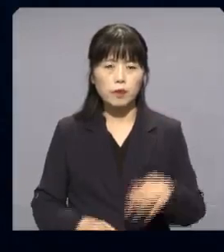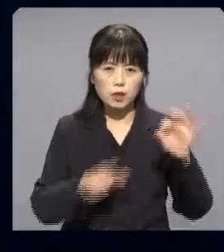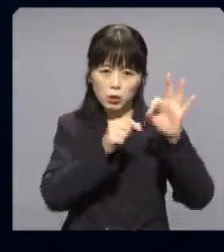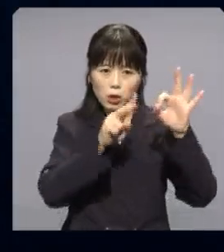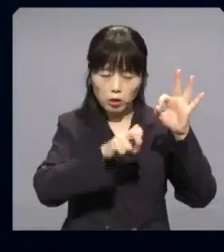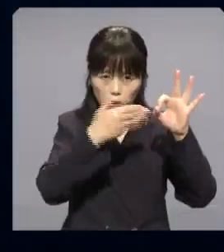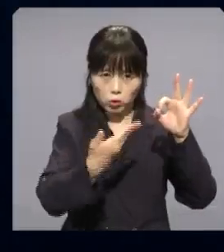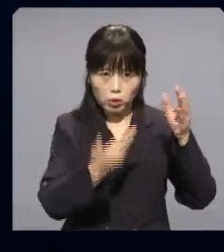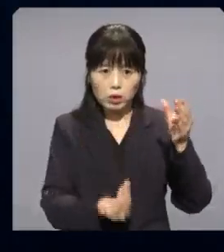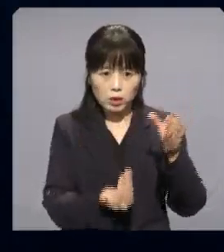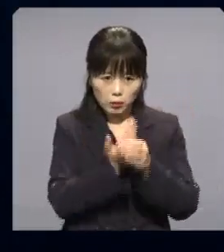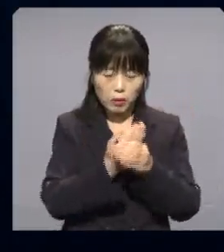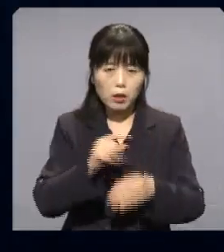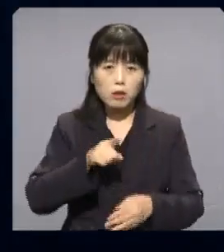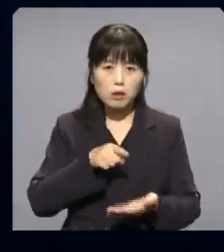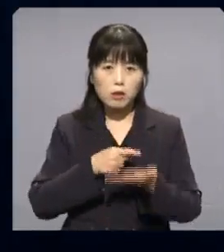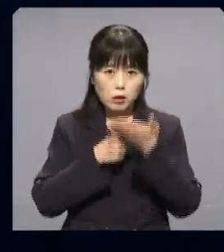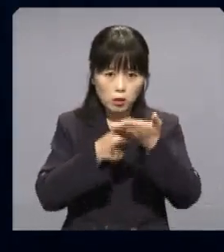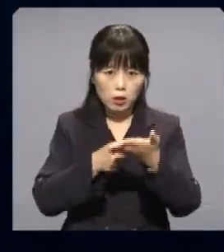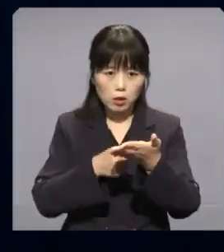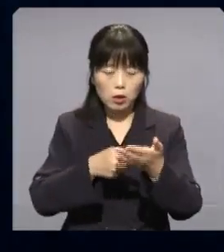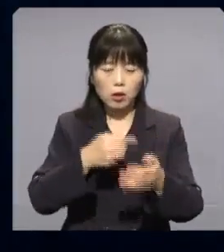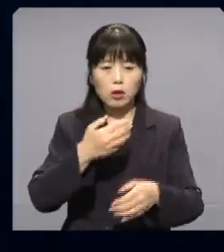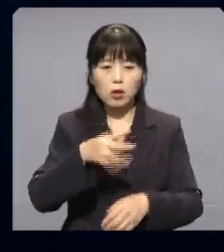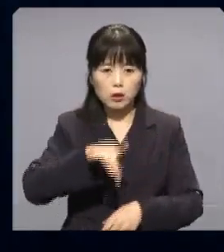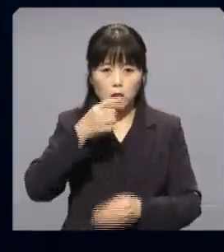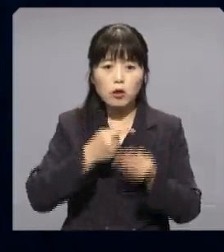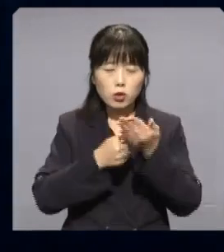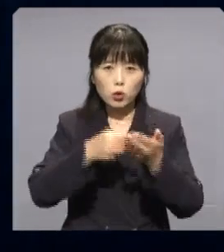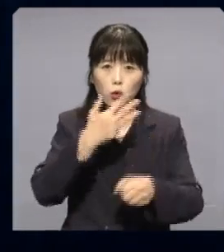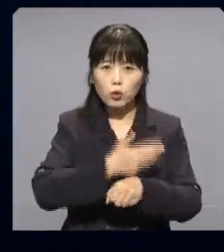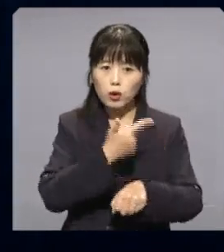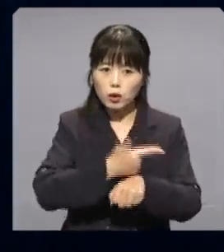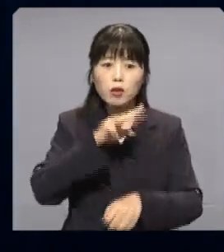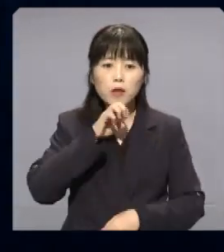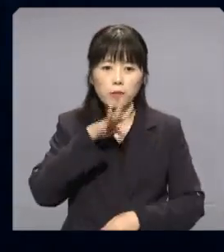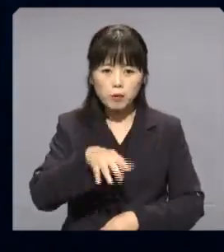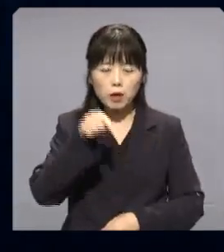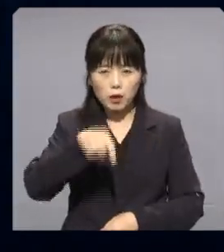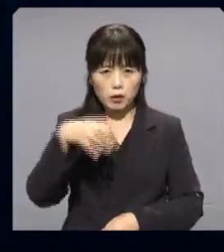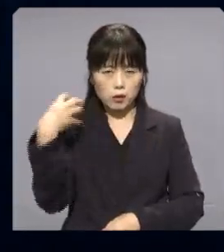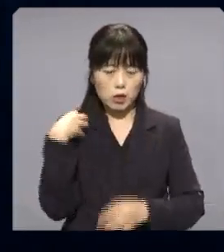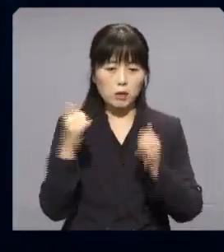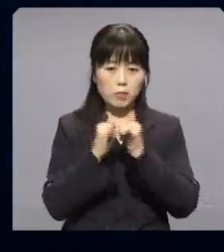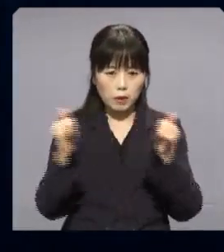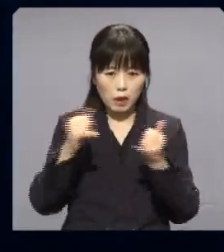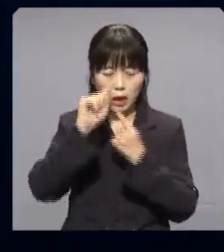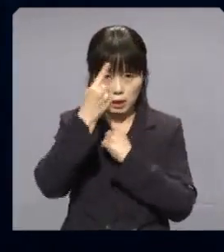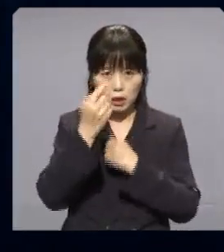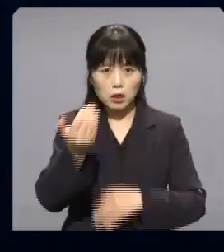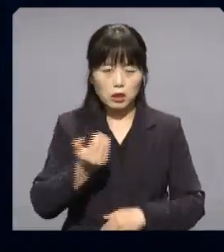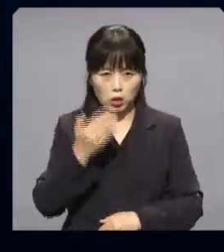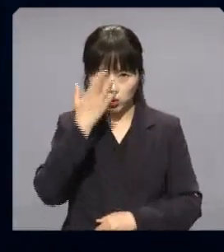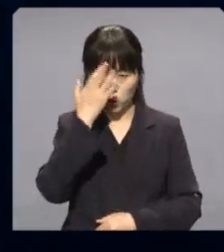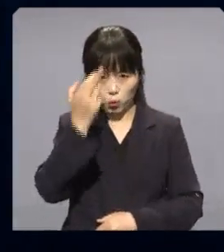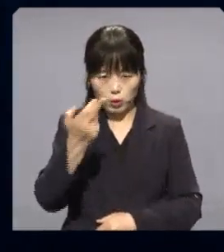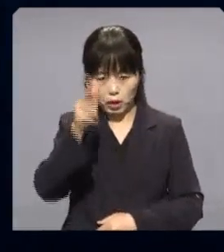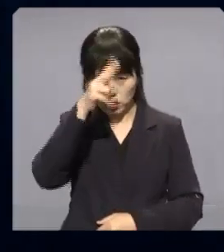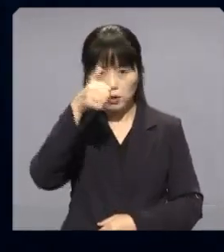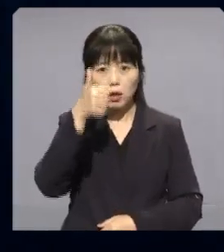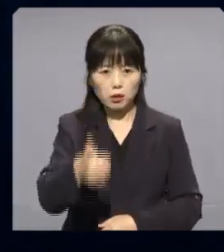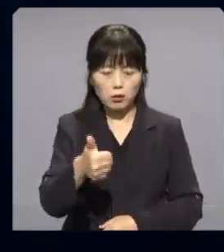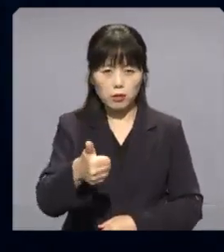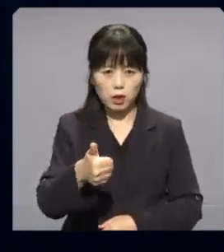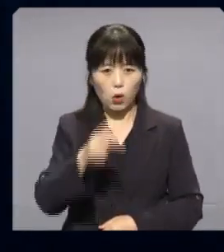29일 참사 당일 첫 신고는 오후 6시 34분. 현장 책임자였던 이임재 전